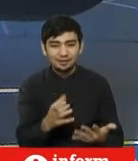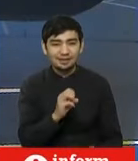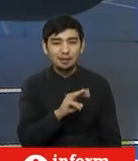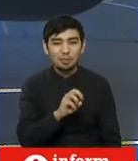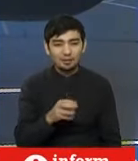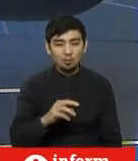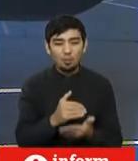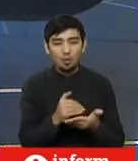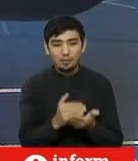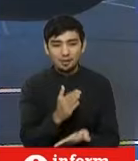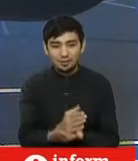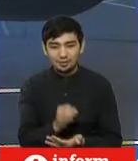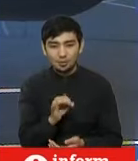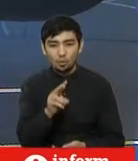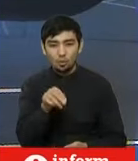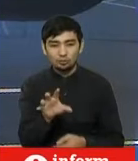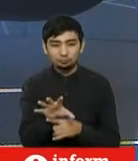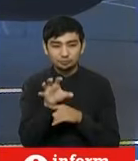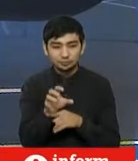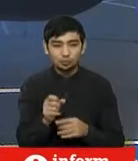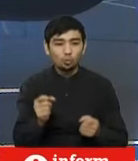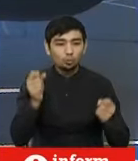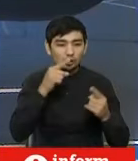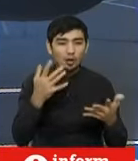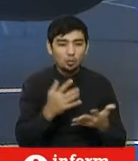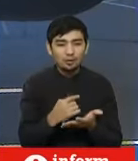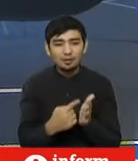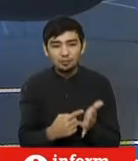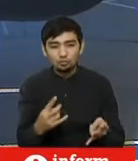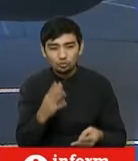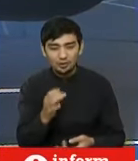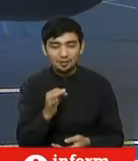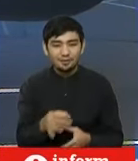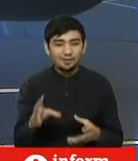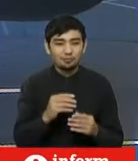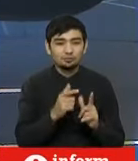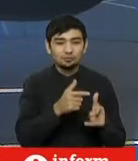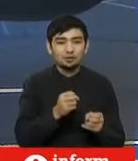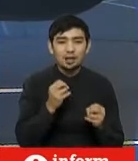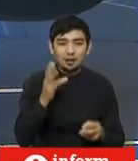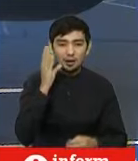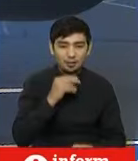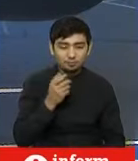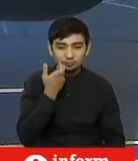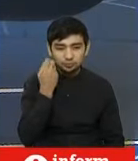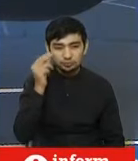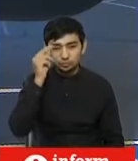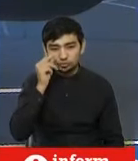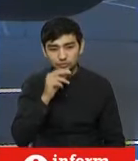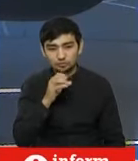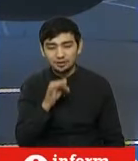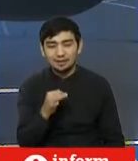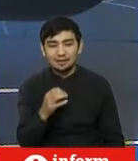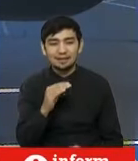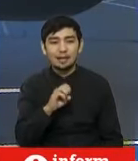программах пройдя по QR коду вы узнаете Какие требования предъявляются к кандидатам У кого больше шансов получить грант и Какие